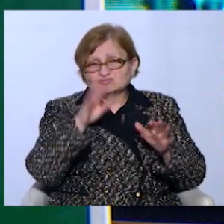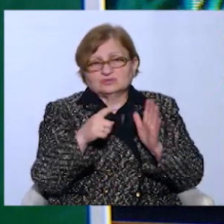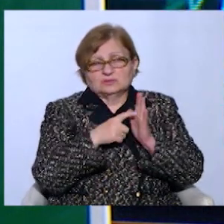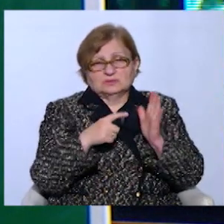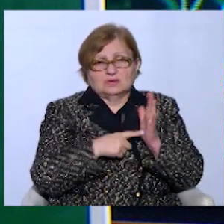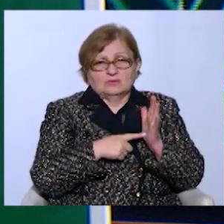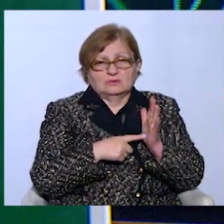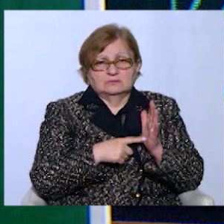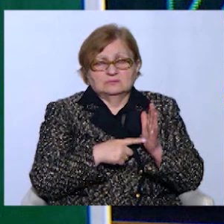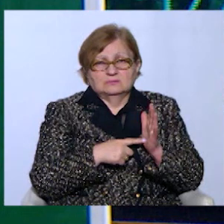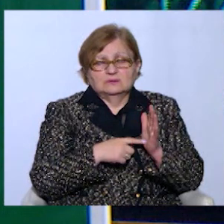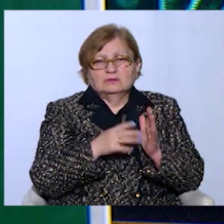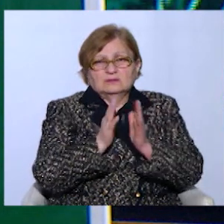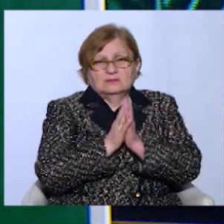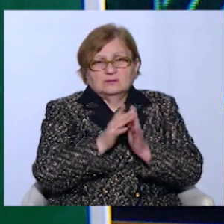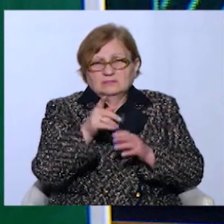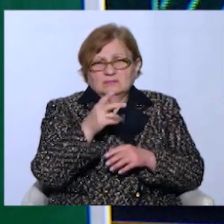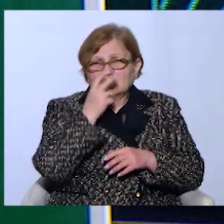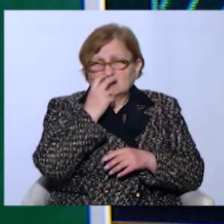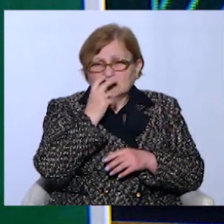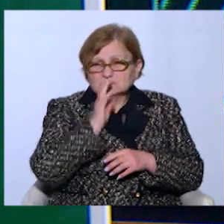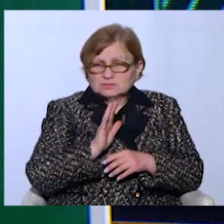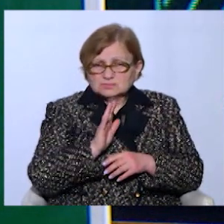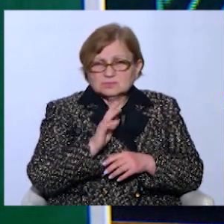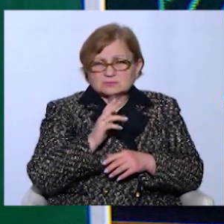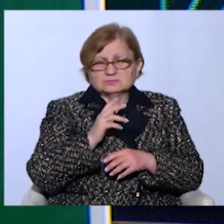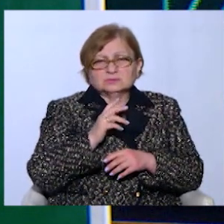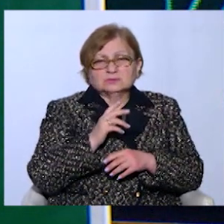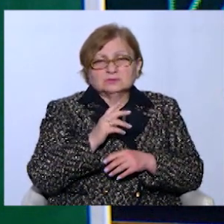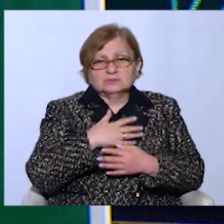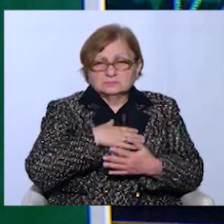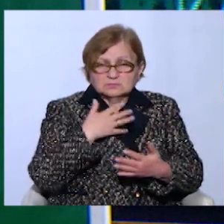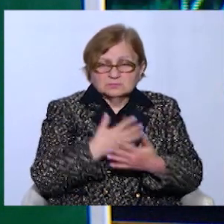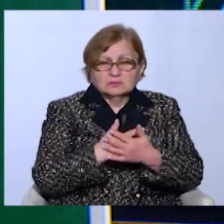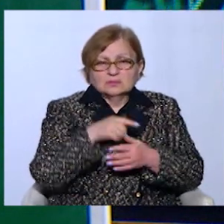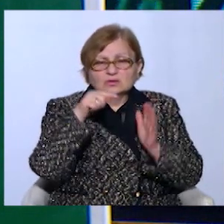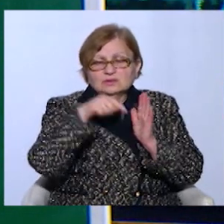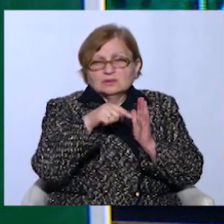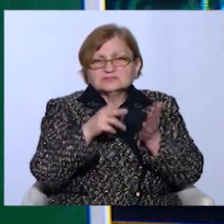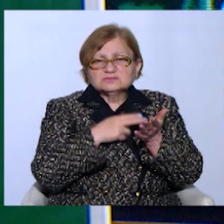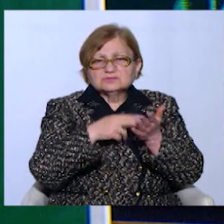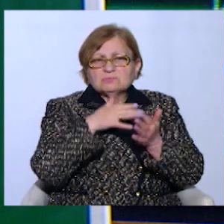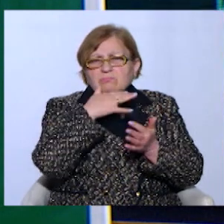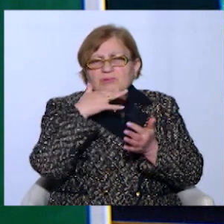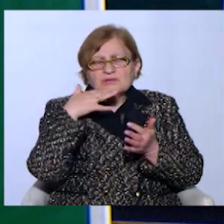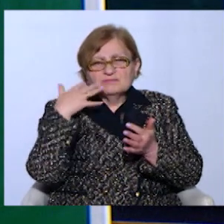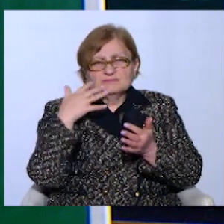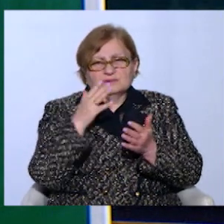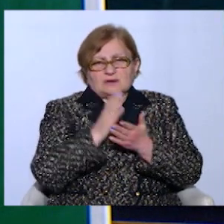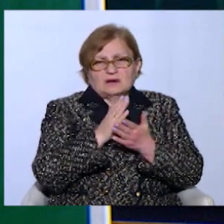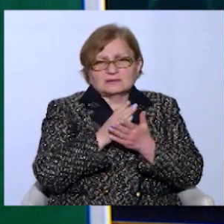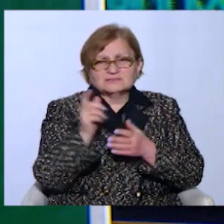თხოვთ არ დაიზაროთ თქვენი სახელმძღვანელოები. ბევრი ამოცანა, მაგალითი ამოცემული